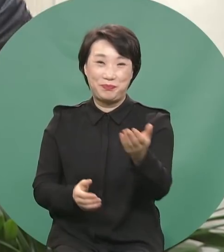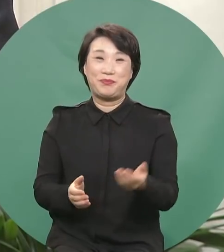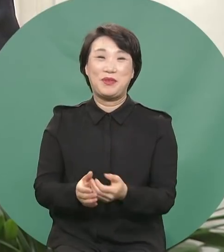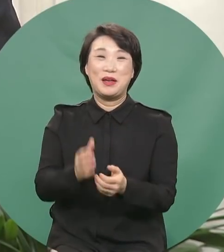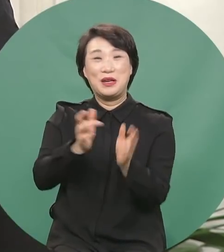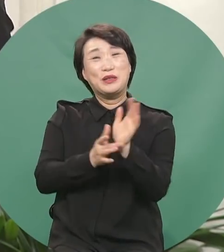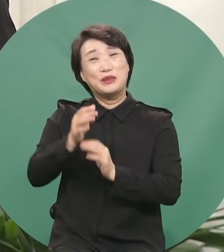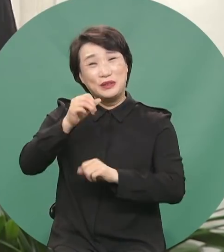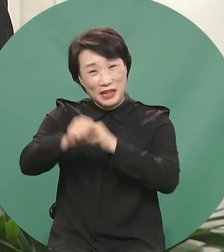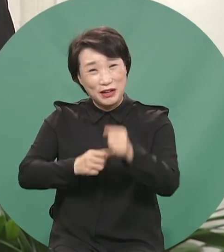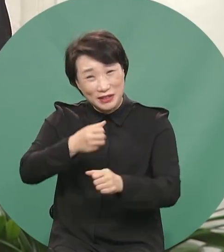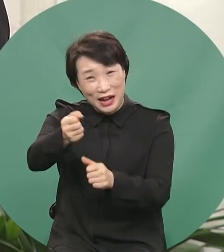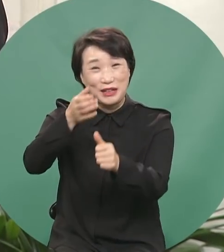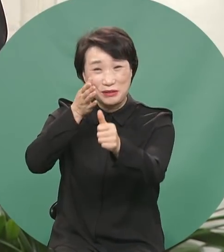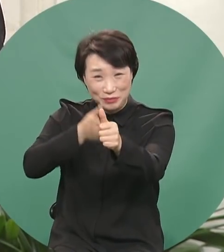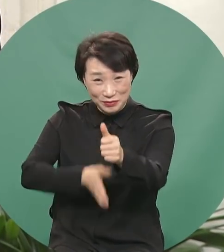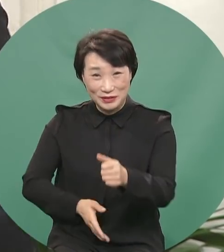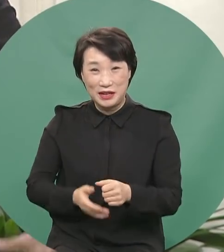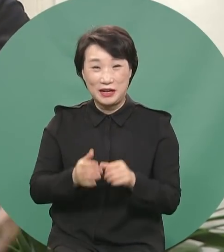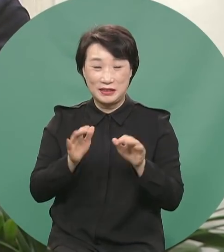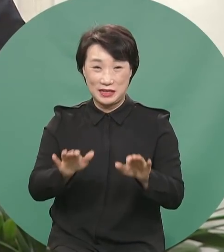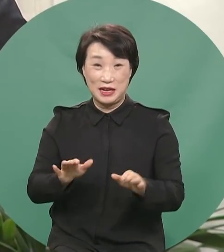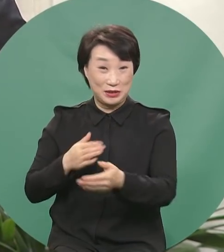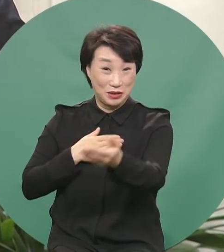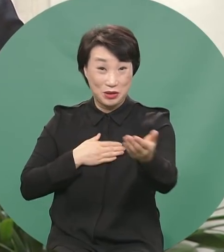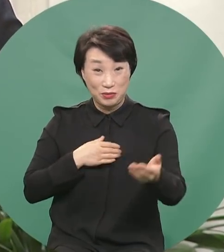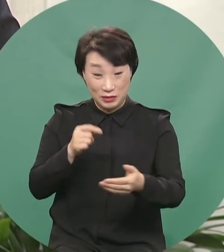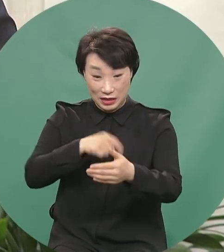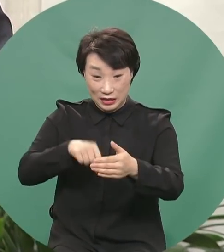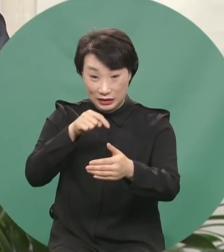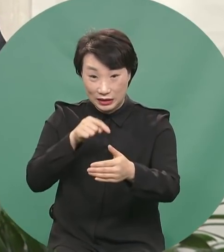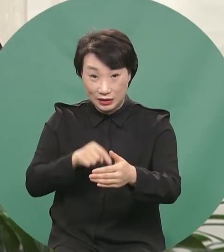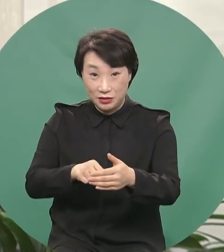축원합니다. 축원합니다. 여러분 속에서